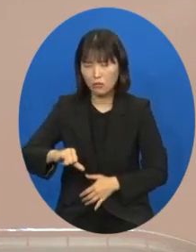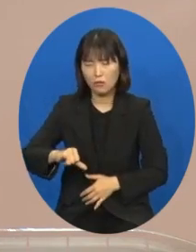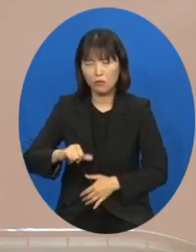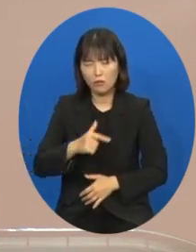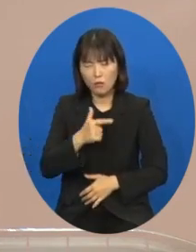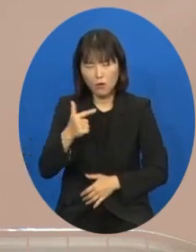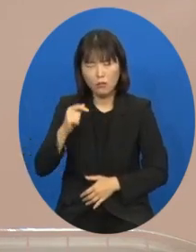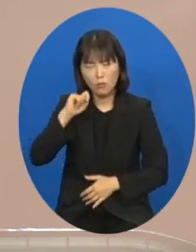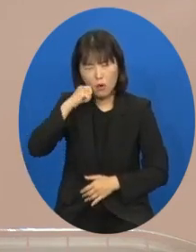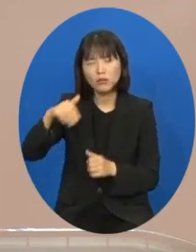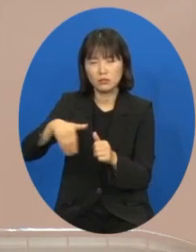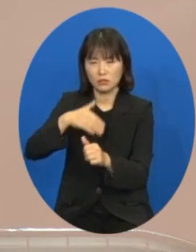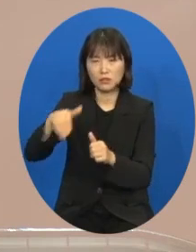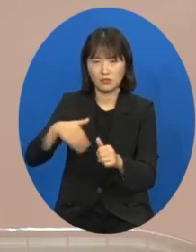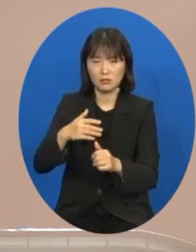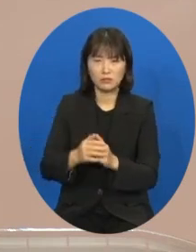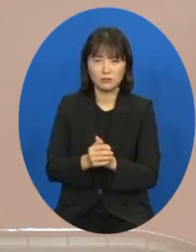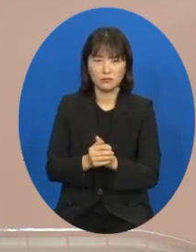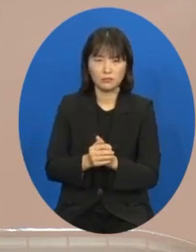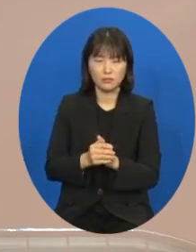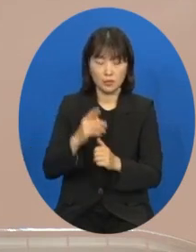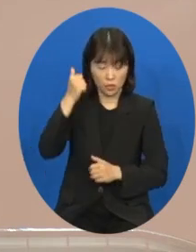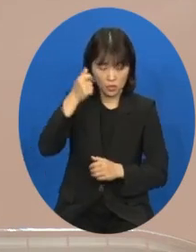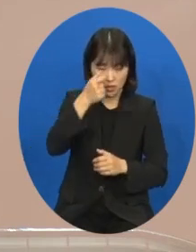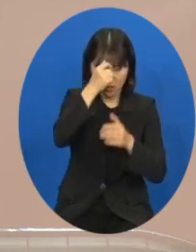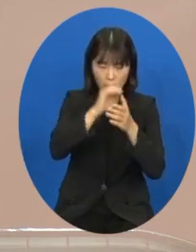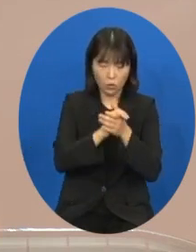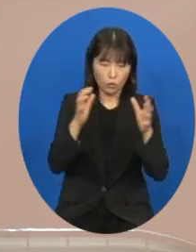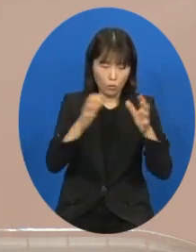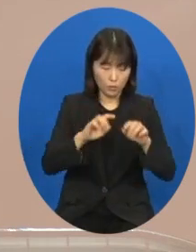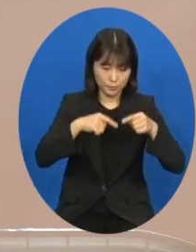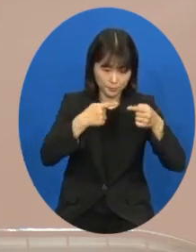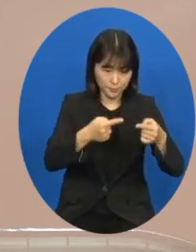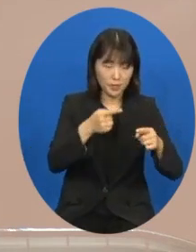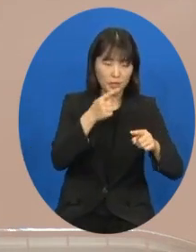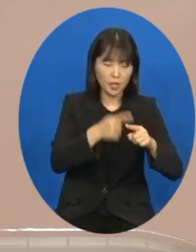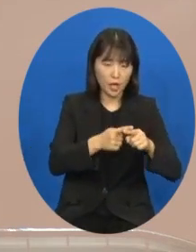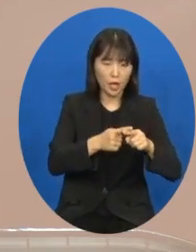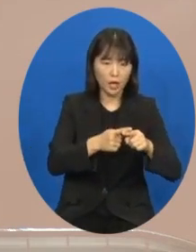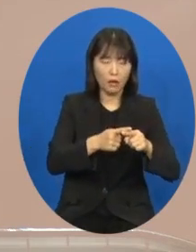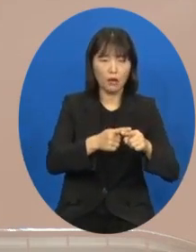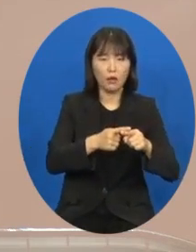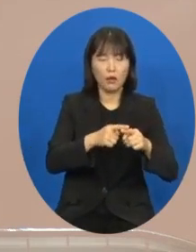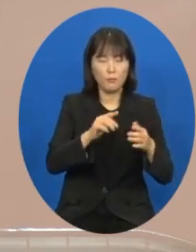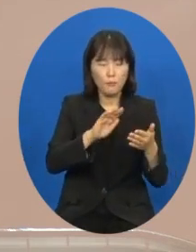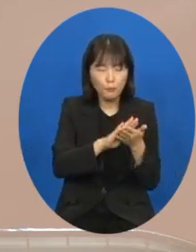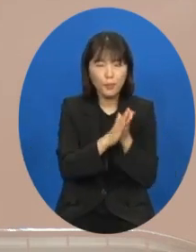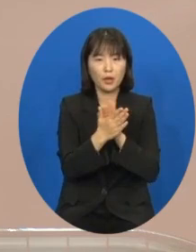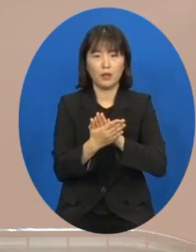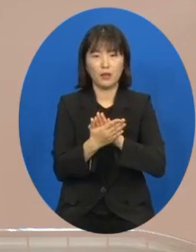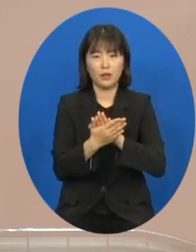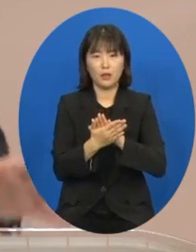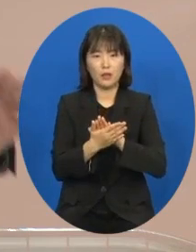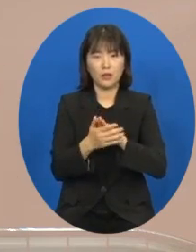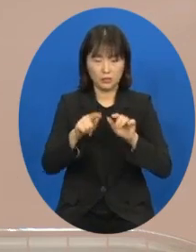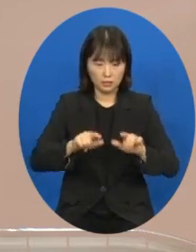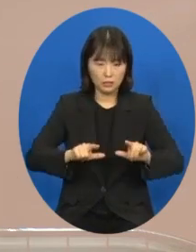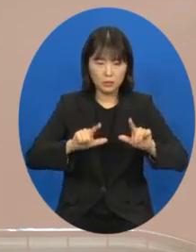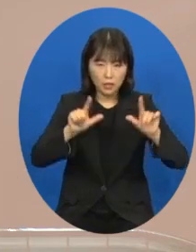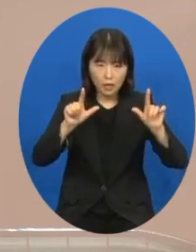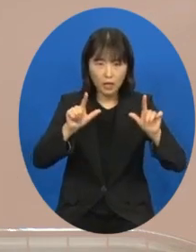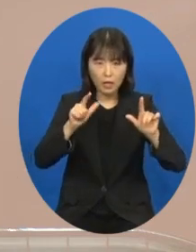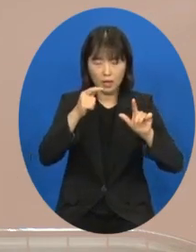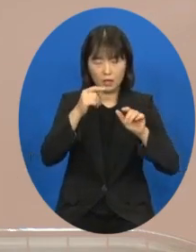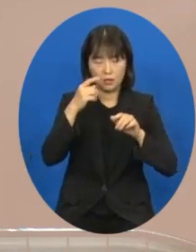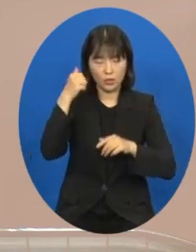사셨대더라고. 그런데 목회자 기도 모임에 참석했다가 이분이 확 뒤집어졌어요. 그날 목회자